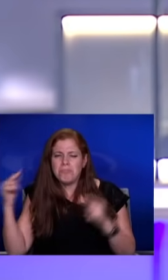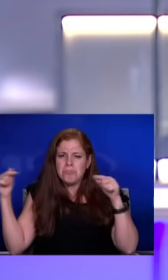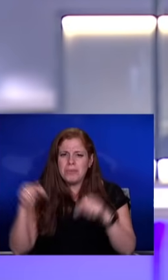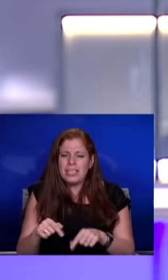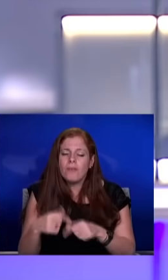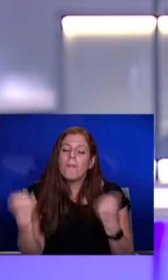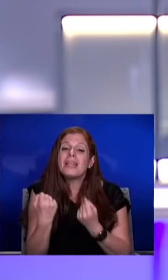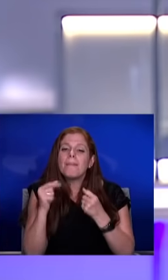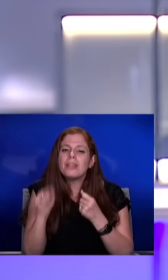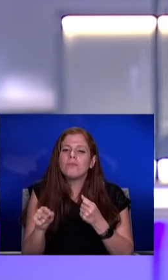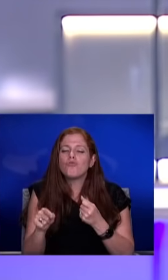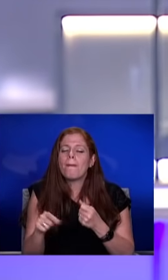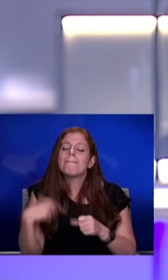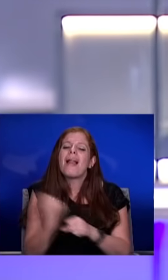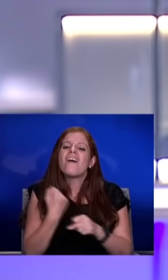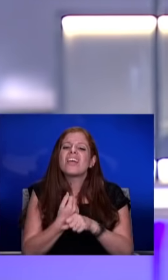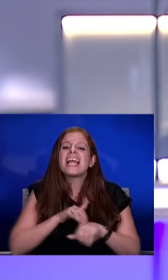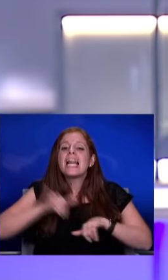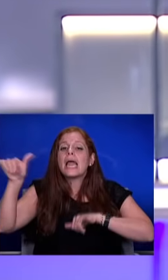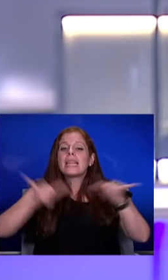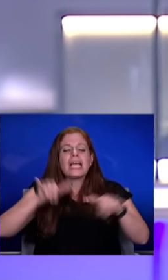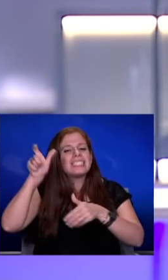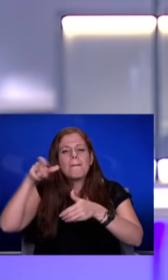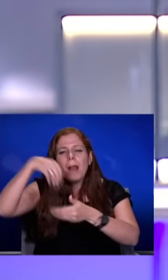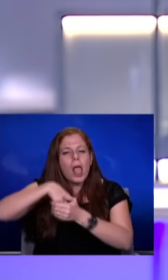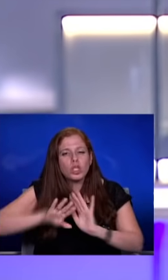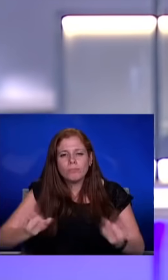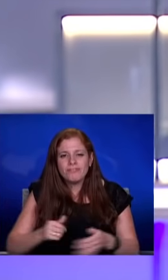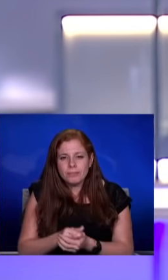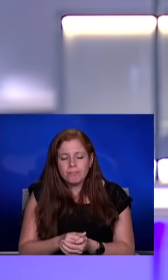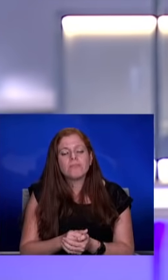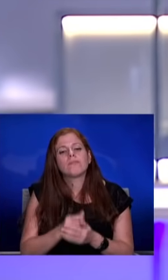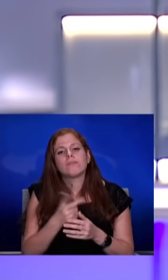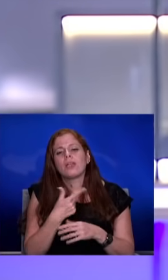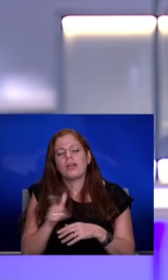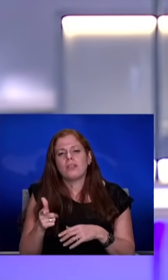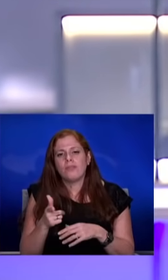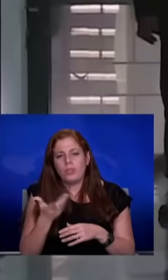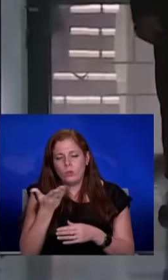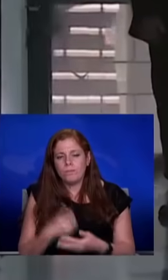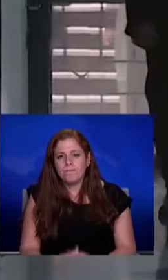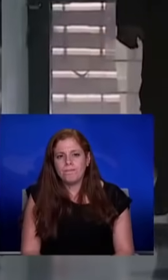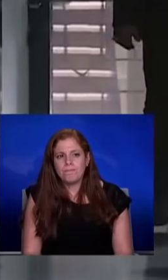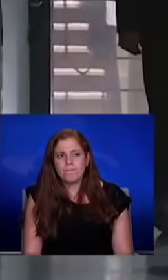טייס בלתי מאוישים, כלי טייס בלתי מאוישים. כתבנו לעיני צבא איתי בלומנטל עוקב.